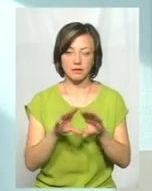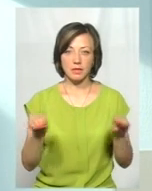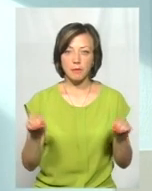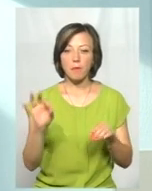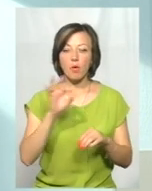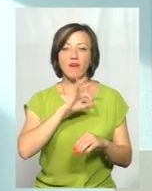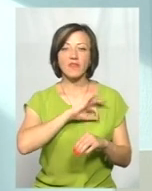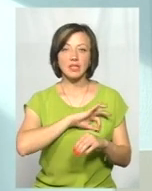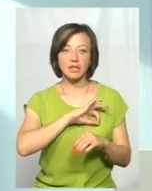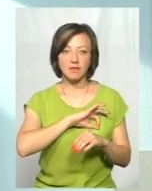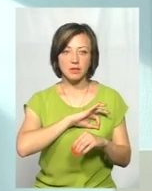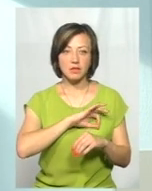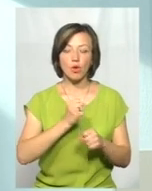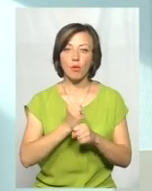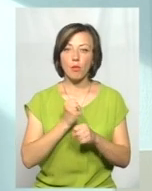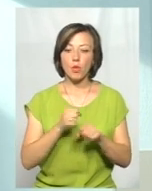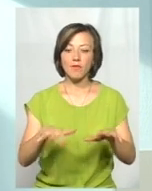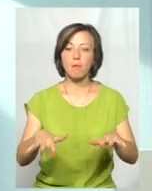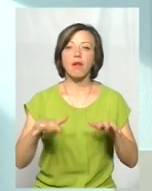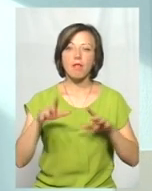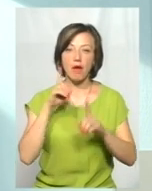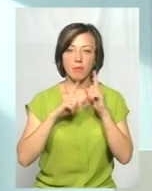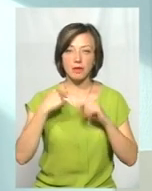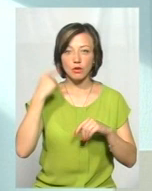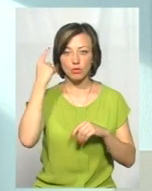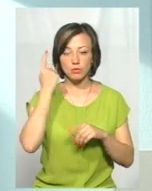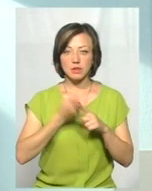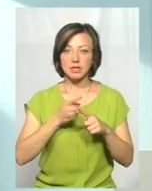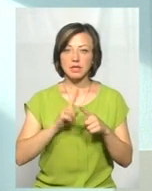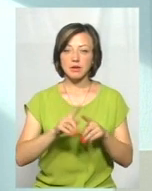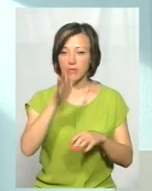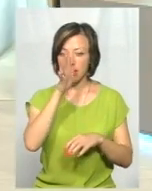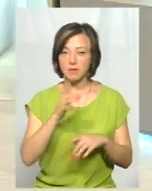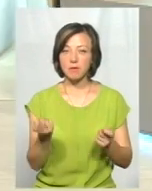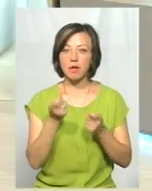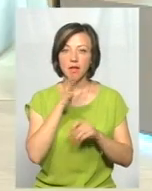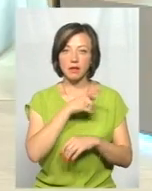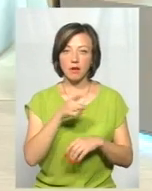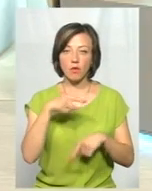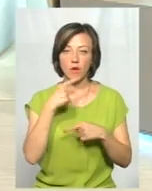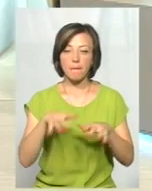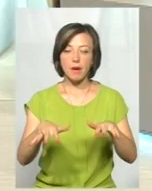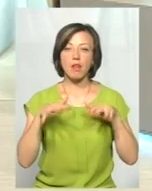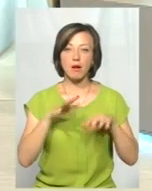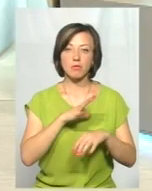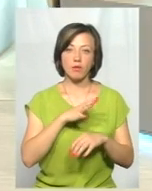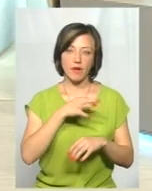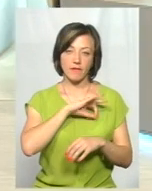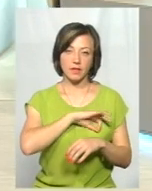про ефективність роботи в парламенті, я думаю, що 5 місяців – це замалий термін говорити, наскільки парламент був